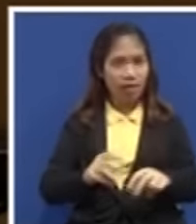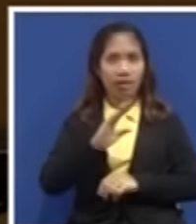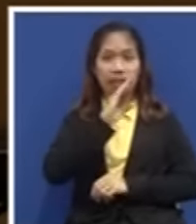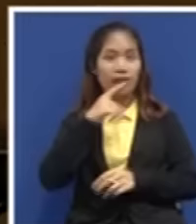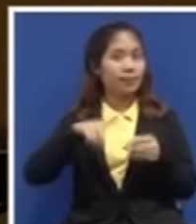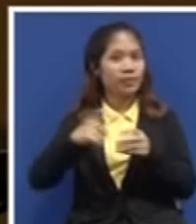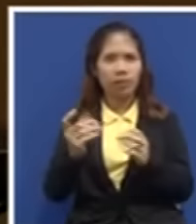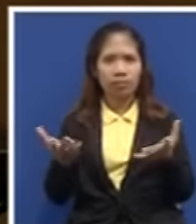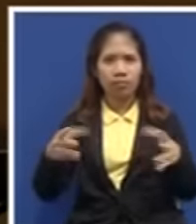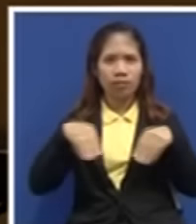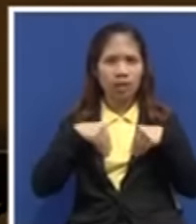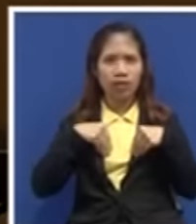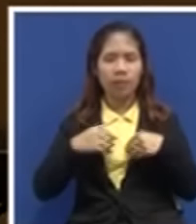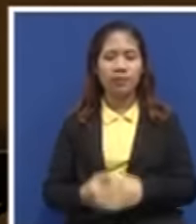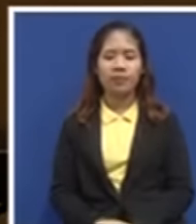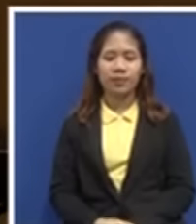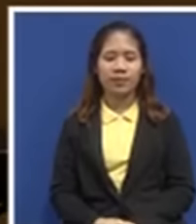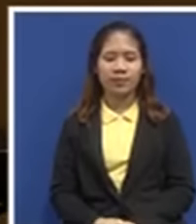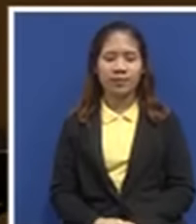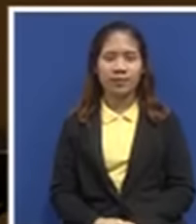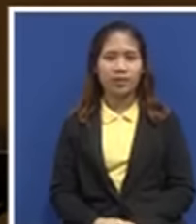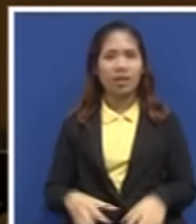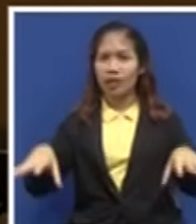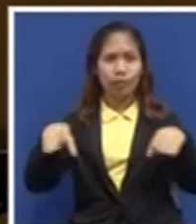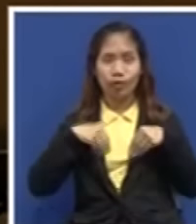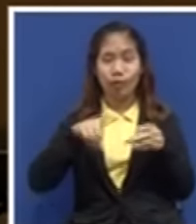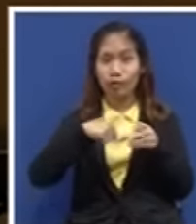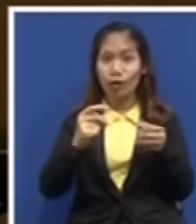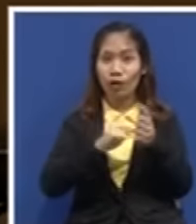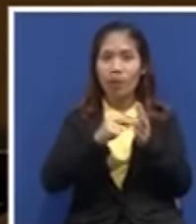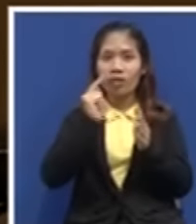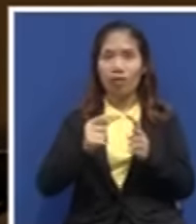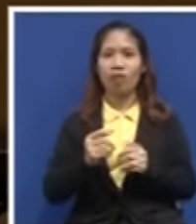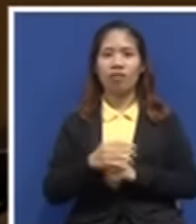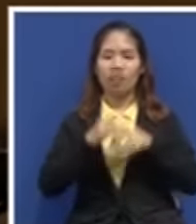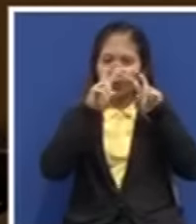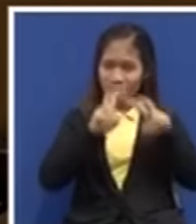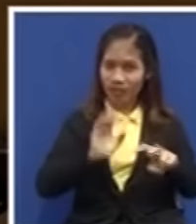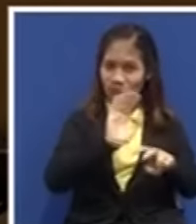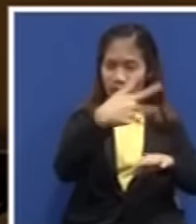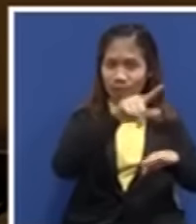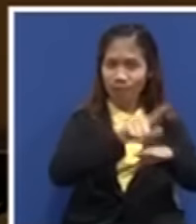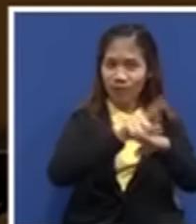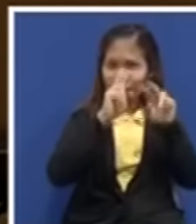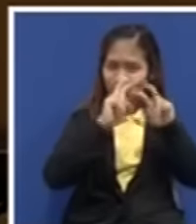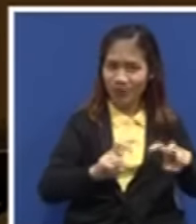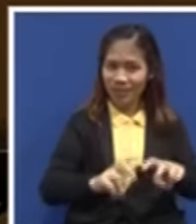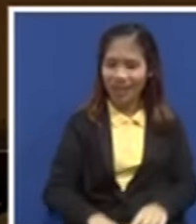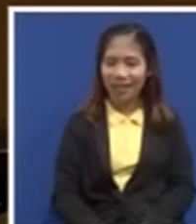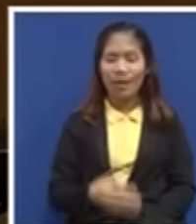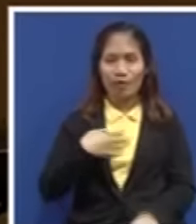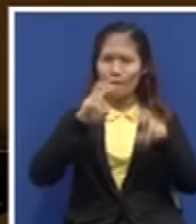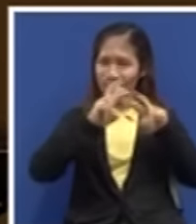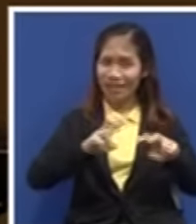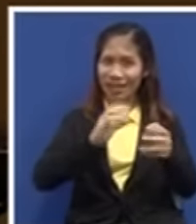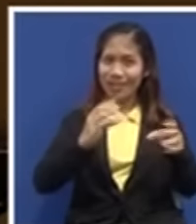อน เขาไม่ยอมถอนครับ ไม่ยอมถอนท่านประธานต้องใช้ดุลพินิจของประธานนะครับ ผมใช้ดุลพินิจว่าเป็นเพียงข้อกล่าวห